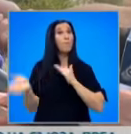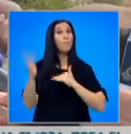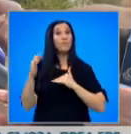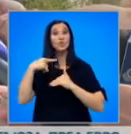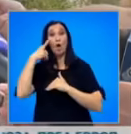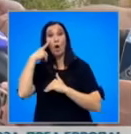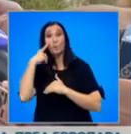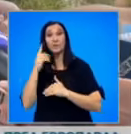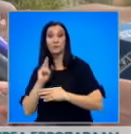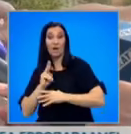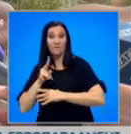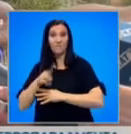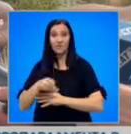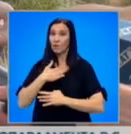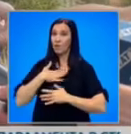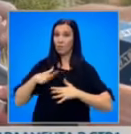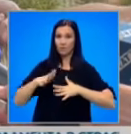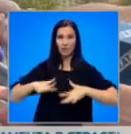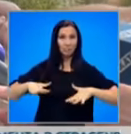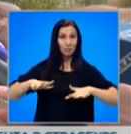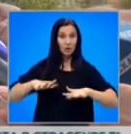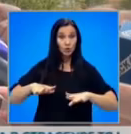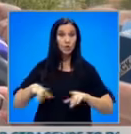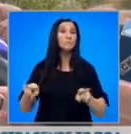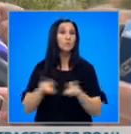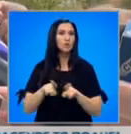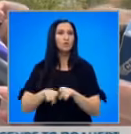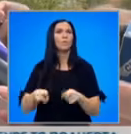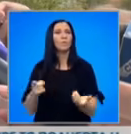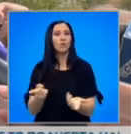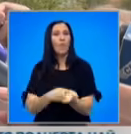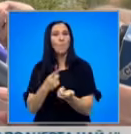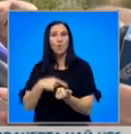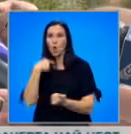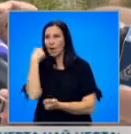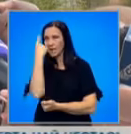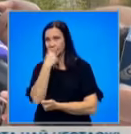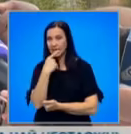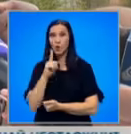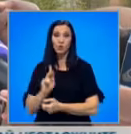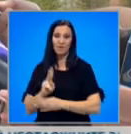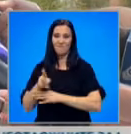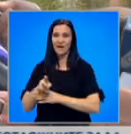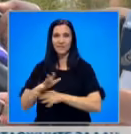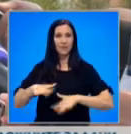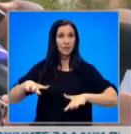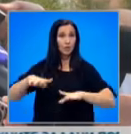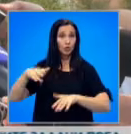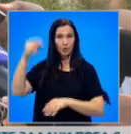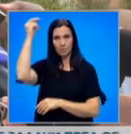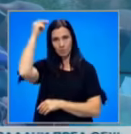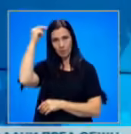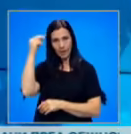опити за проникване на наша територия и също като брой лица, които са влязли на територията на